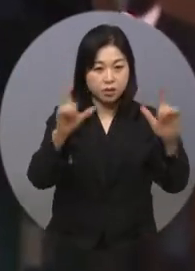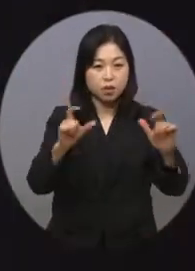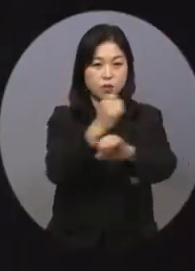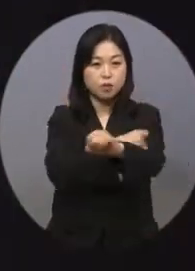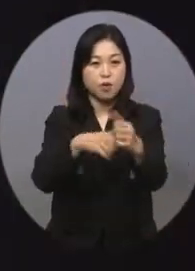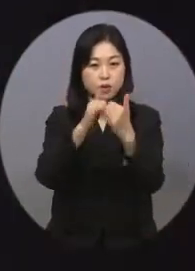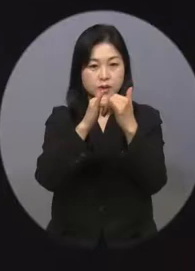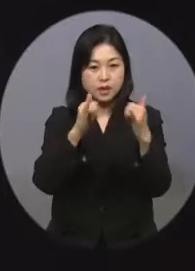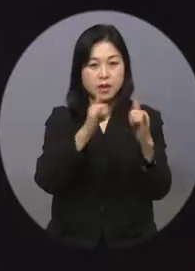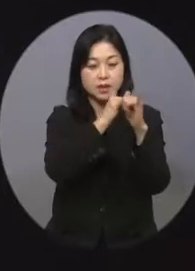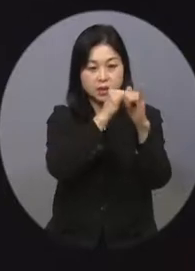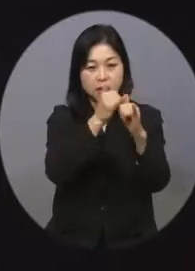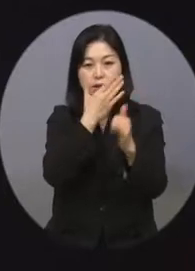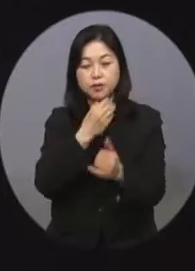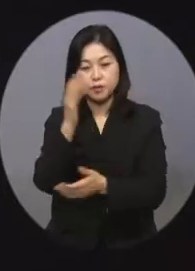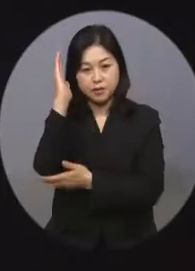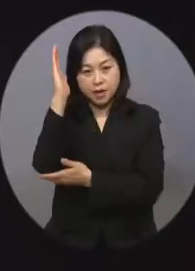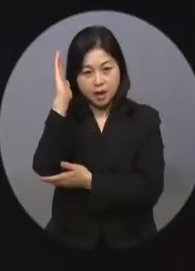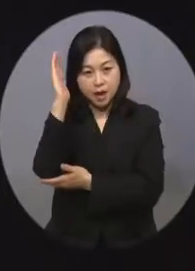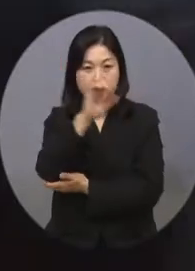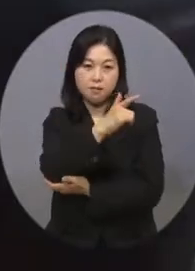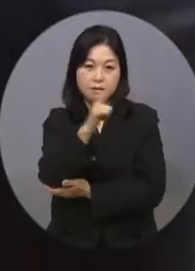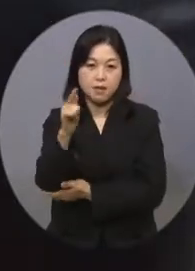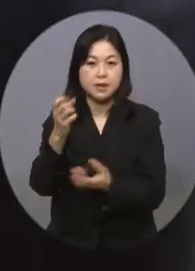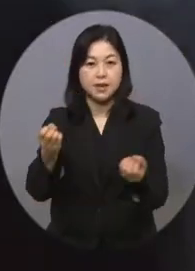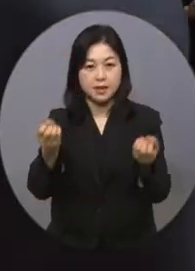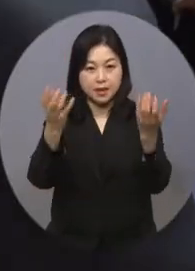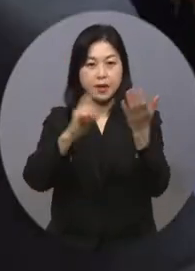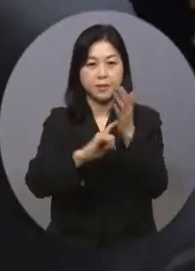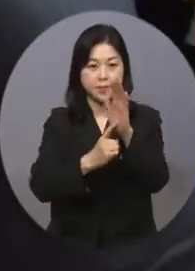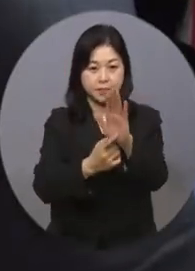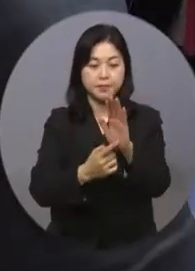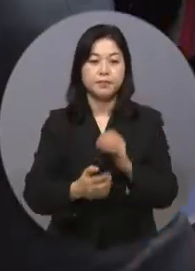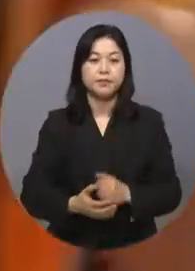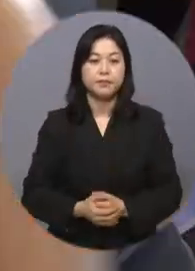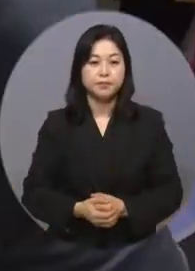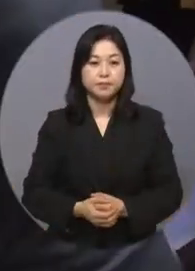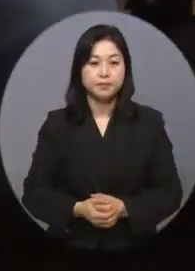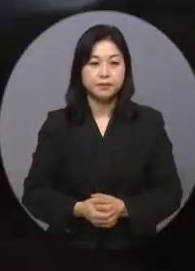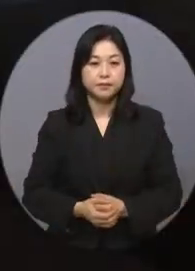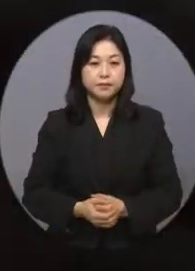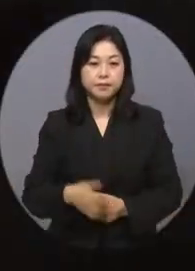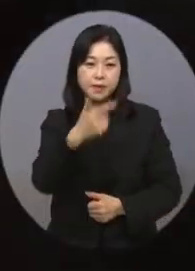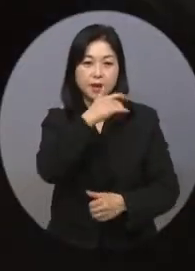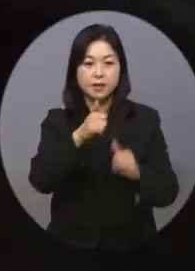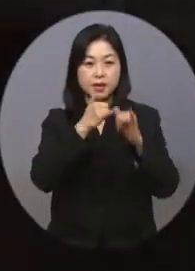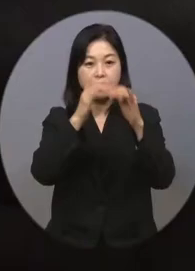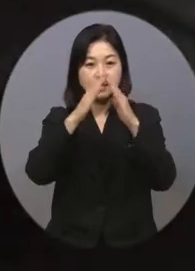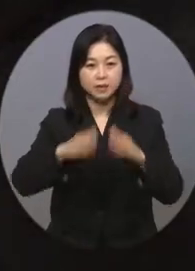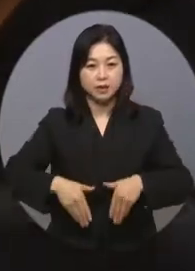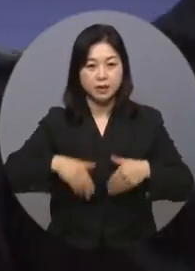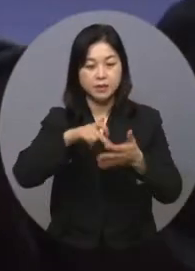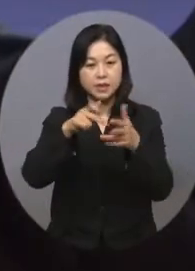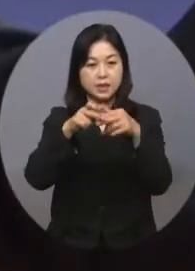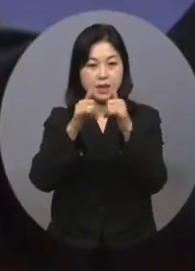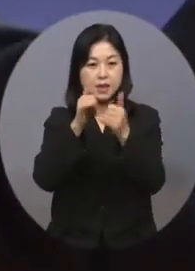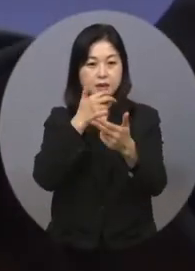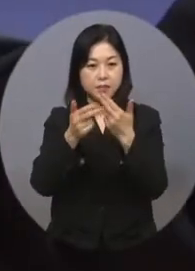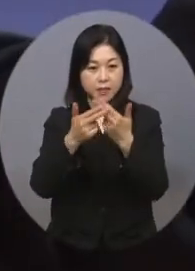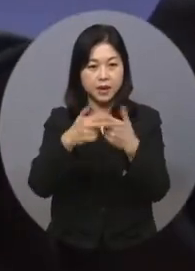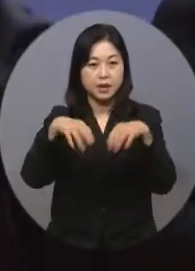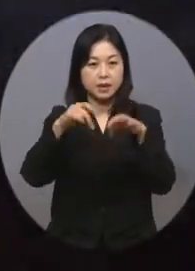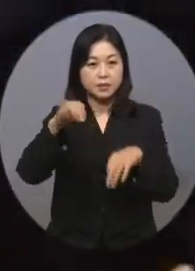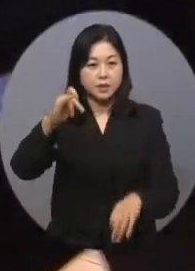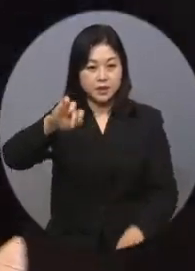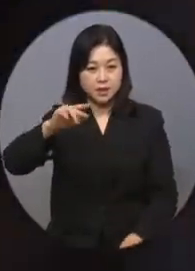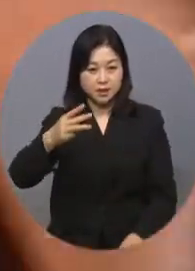시상, 축사 등 다양한 행사가 진행됐습니다. 이날 영예의 대상은 전라남도 지체장애인협회 김기철